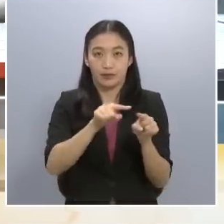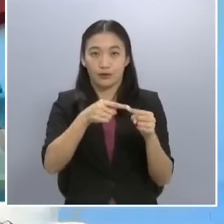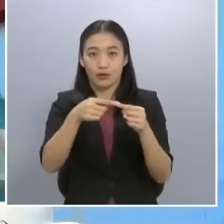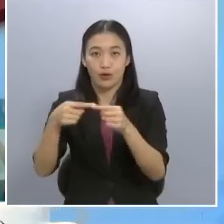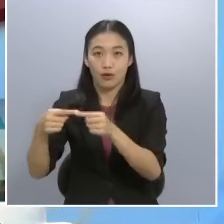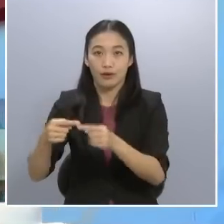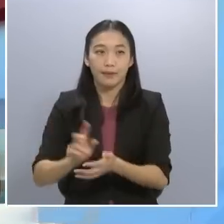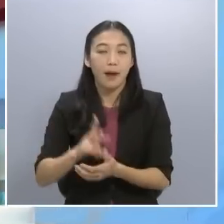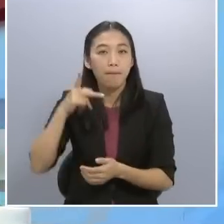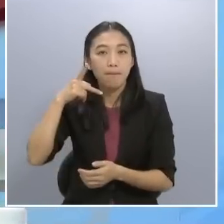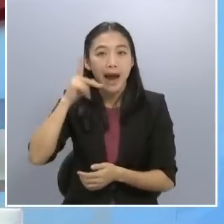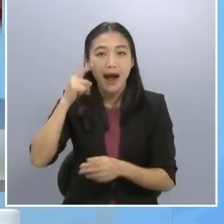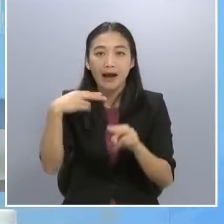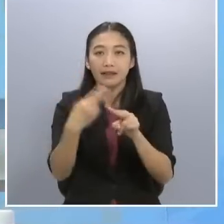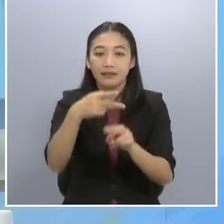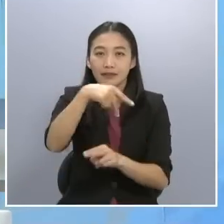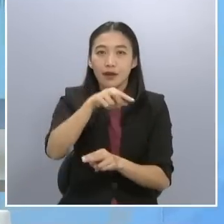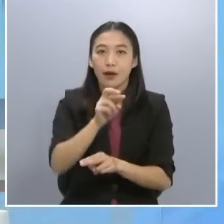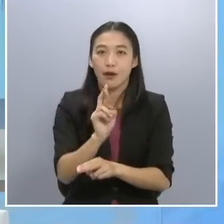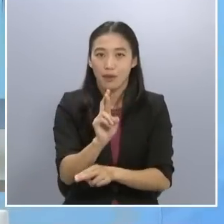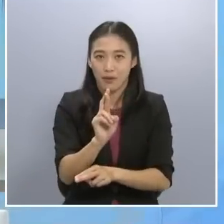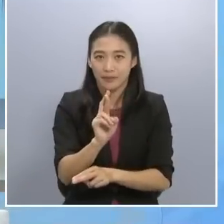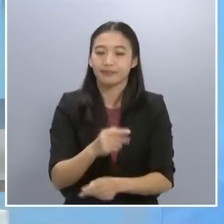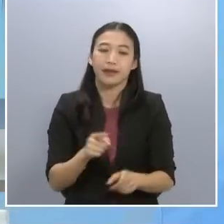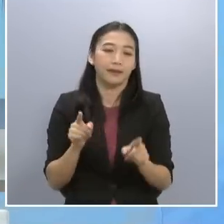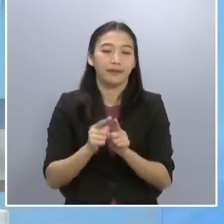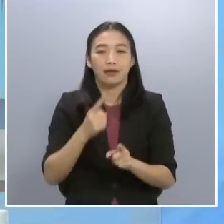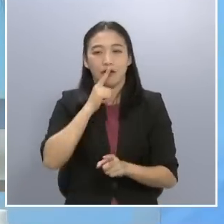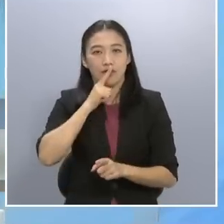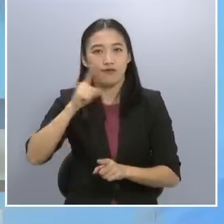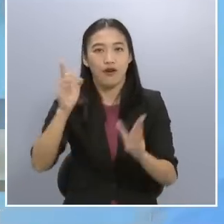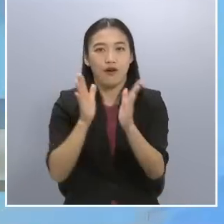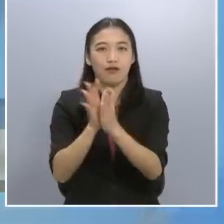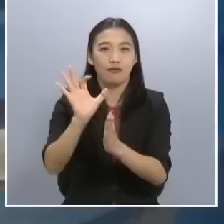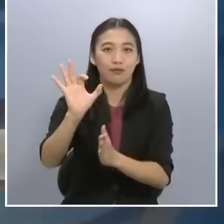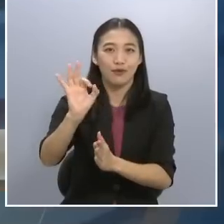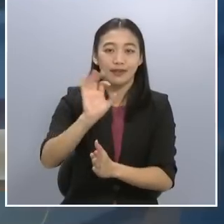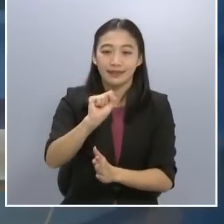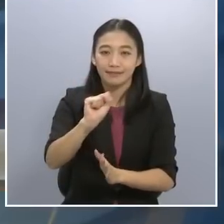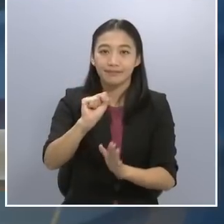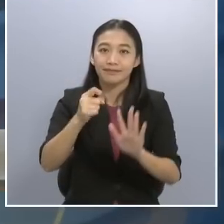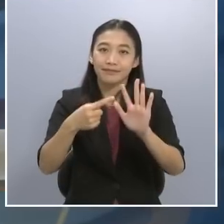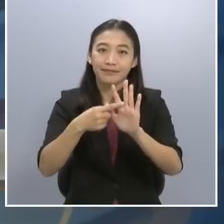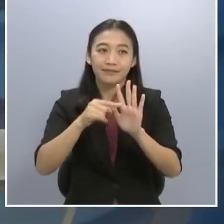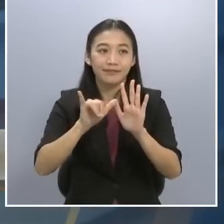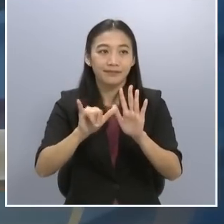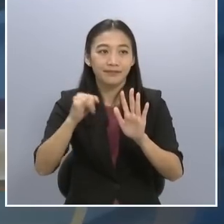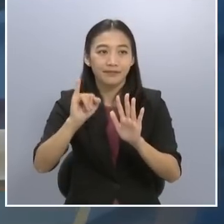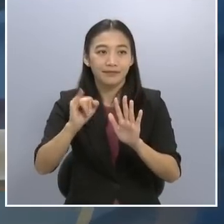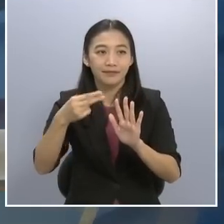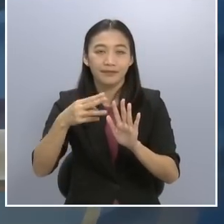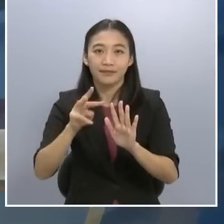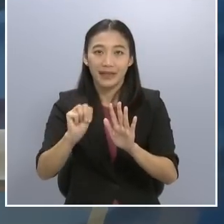ร้องกับสายไหมต้องรอดขายเป็นร้านชำอยู่ตรงผลโยธิน ค่ะ เขตสายไหมท่านผู้ชม